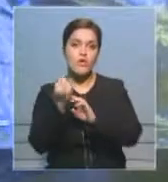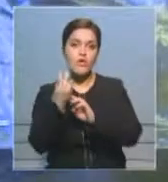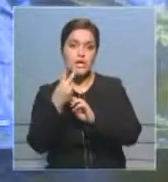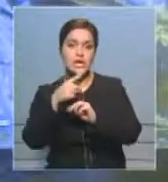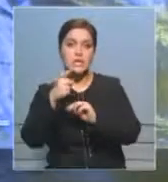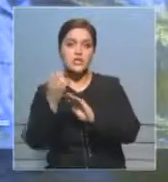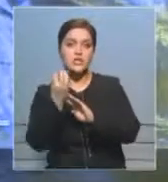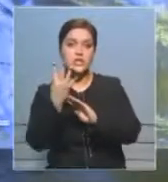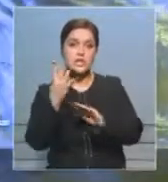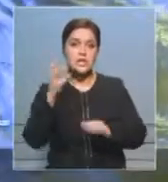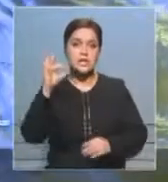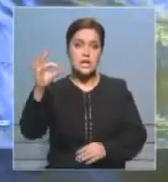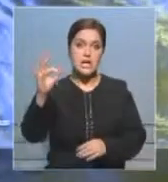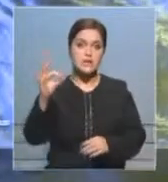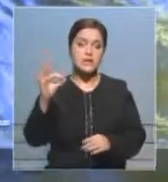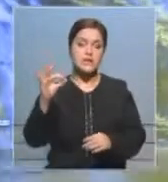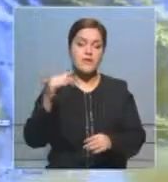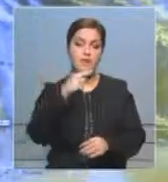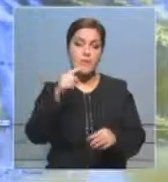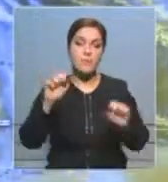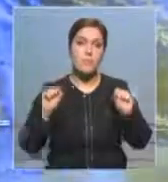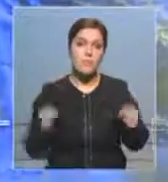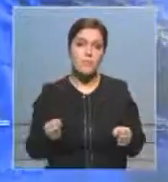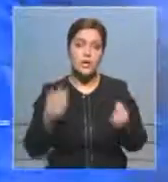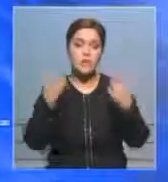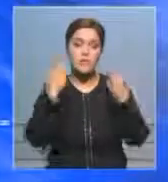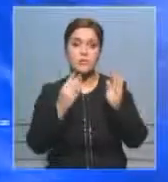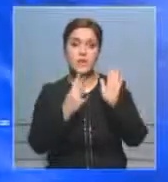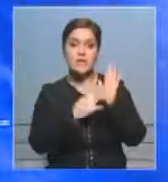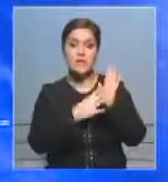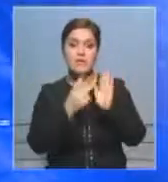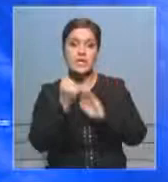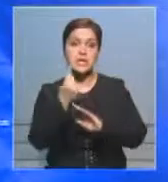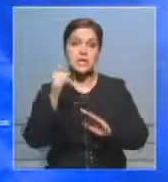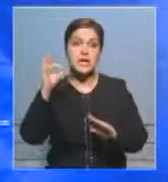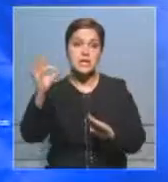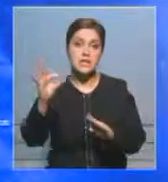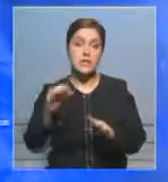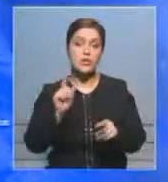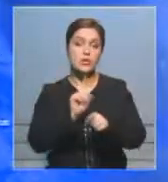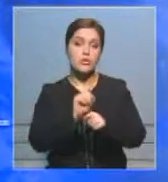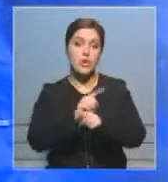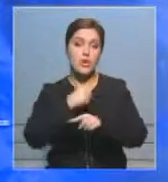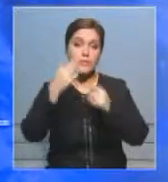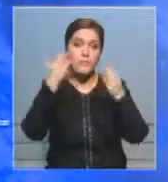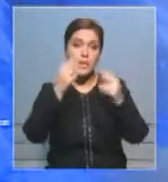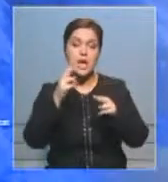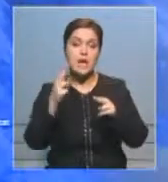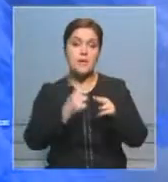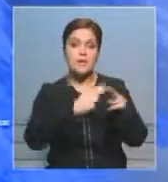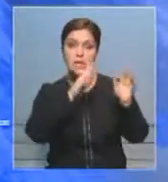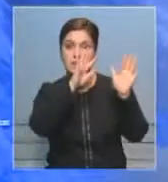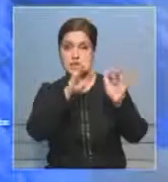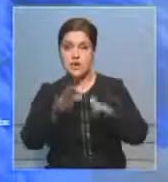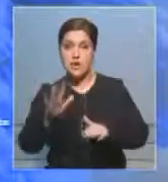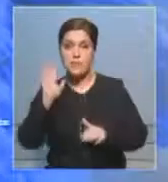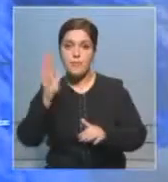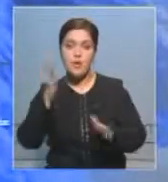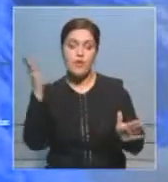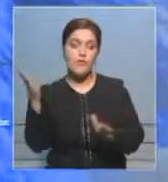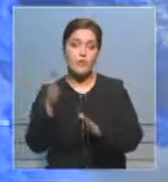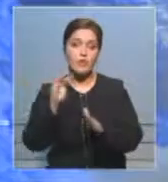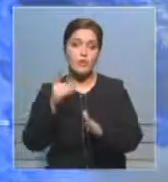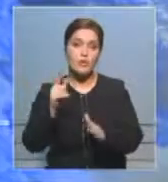14 градусов мороза днем 911 последующий день сохраняются погода без осадков и ветер юго-восточный